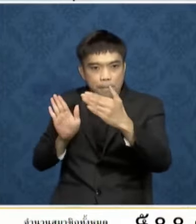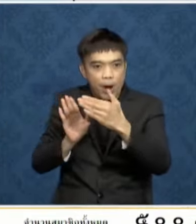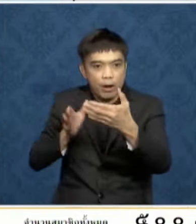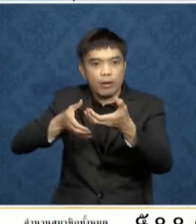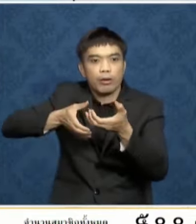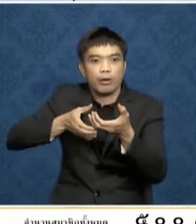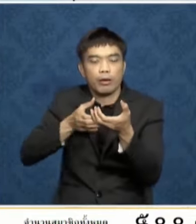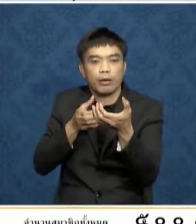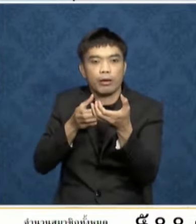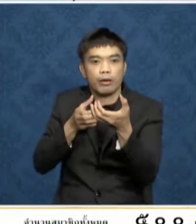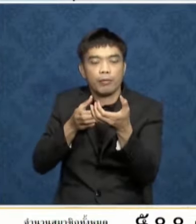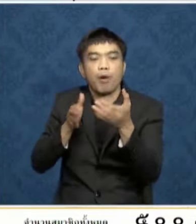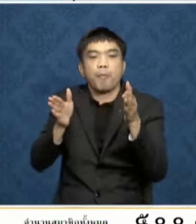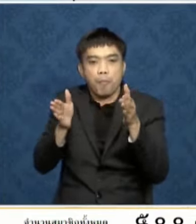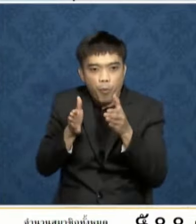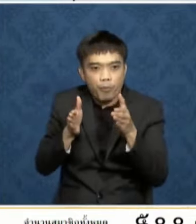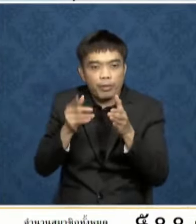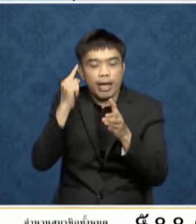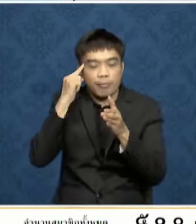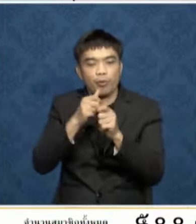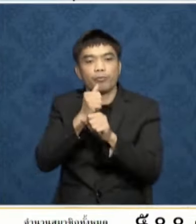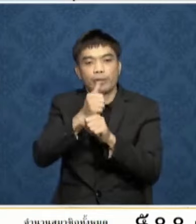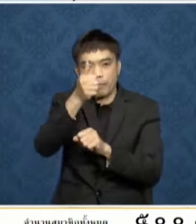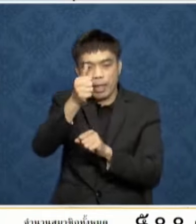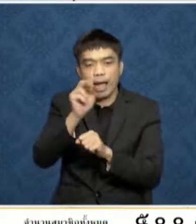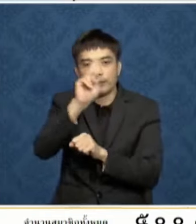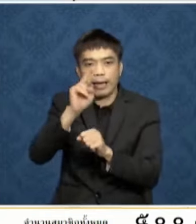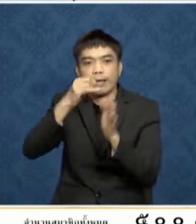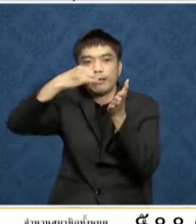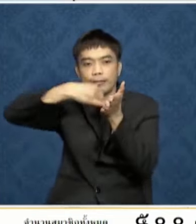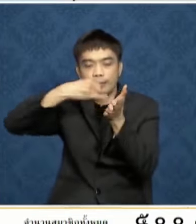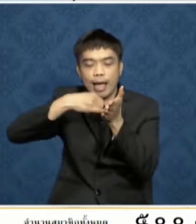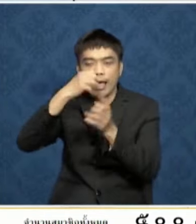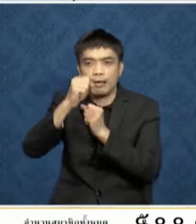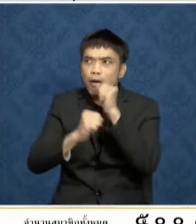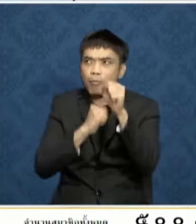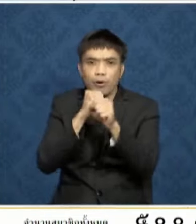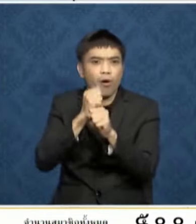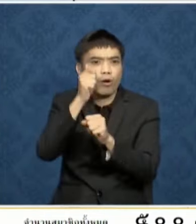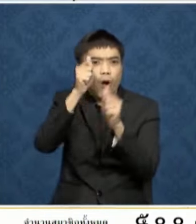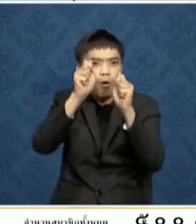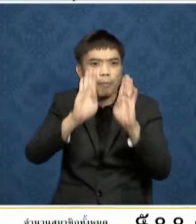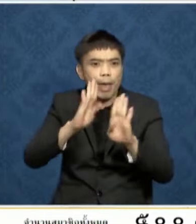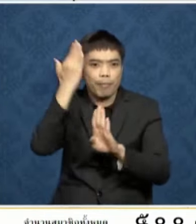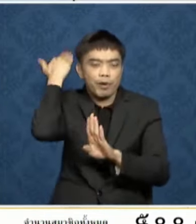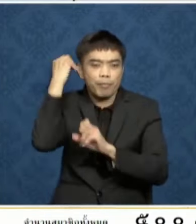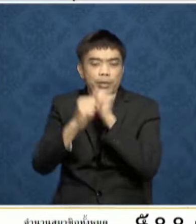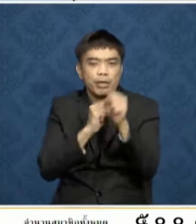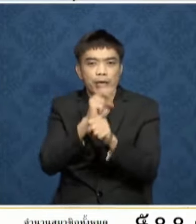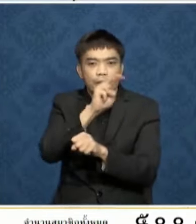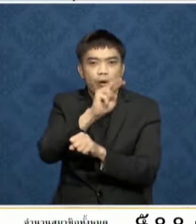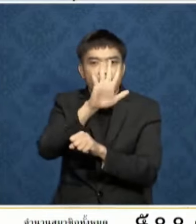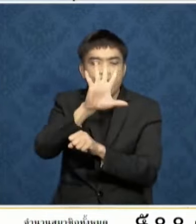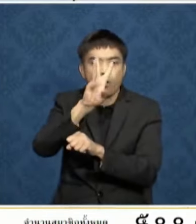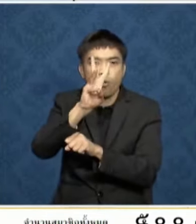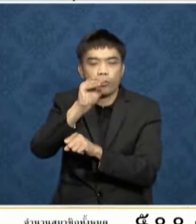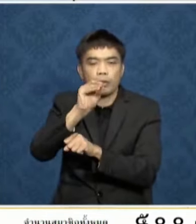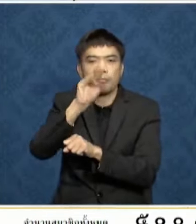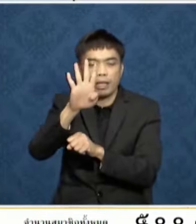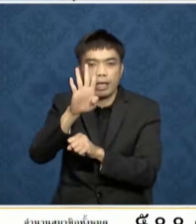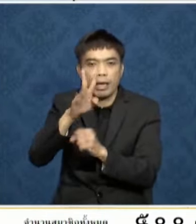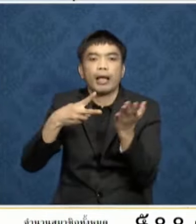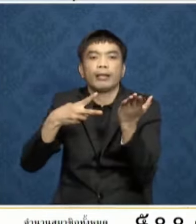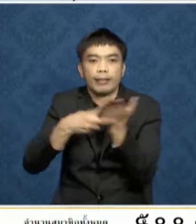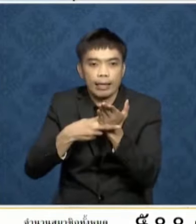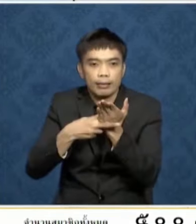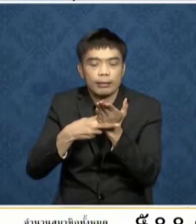้นึมากขึ้นออกแดีไ picsพใช้ไม่ได intim2564 แล้ว แตหจากนั้น กไมไดมีการตอยอดอะไรีกทำให้